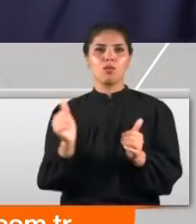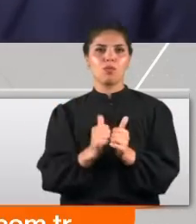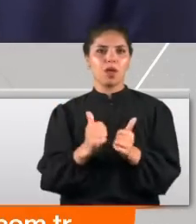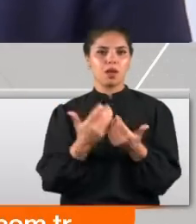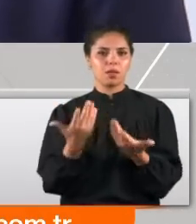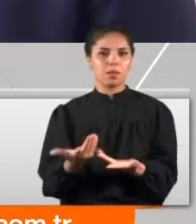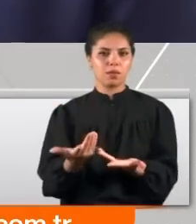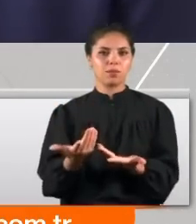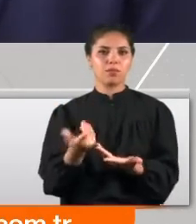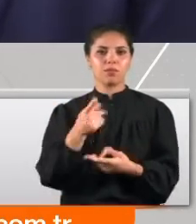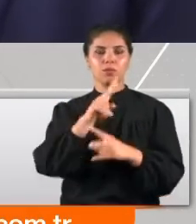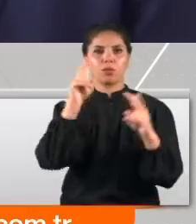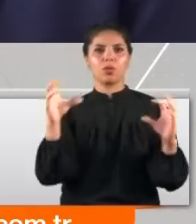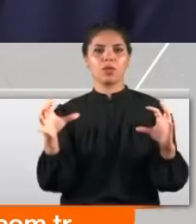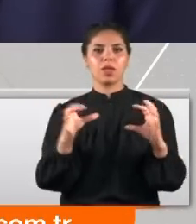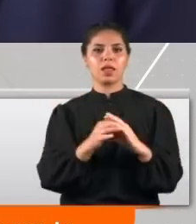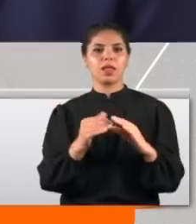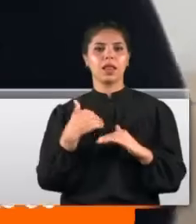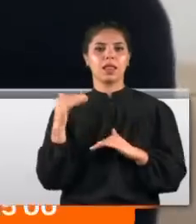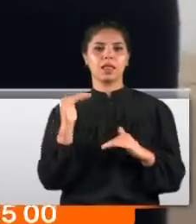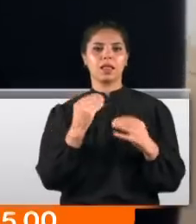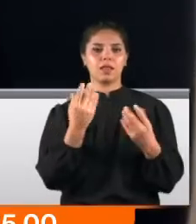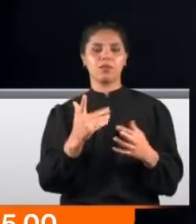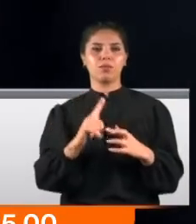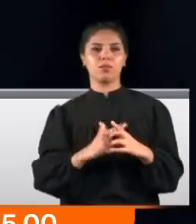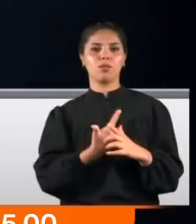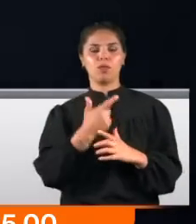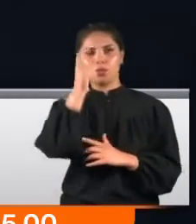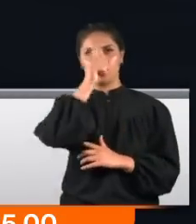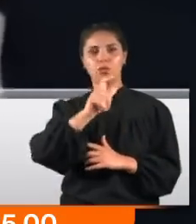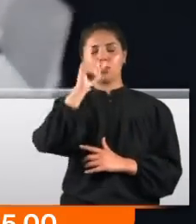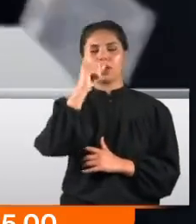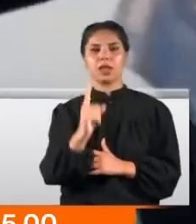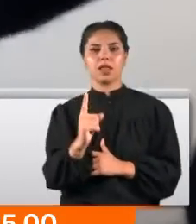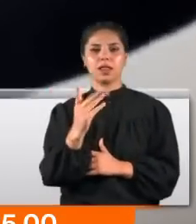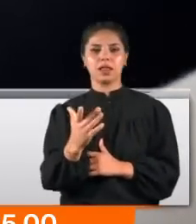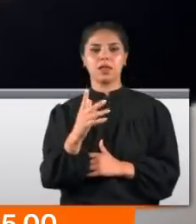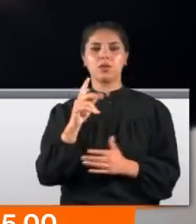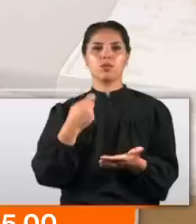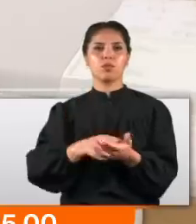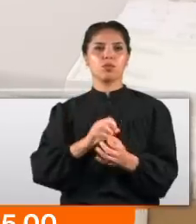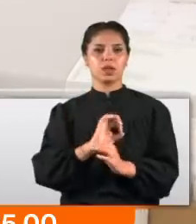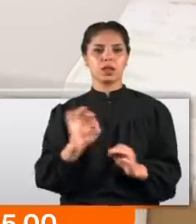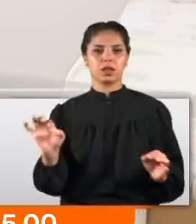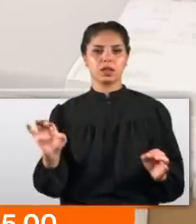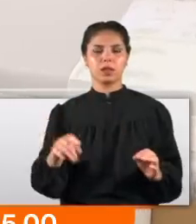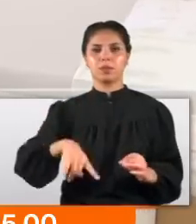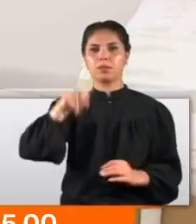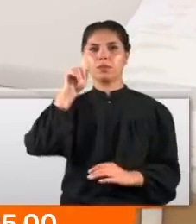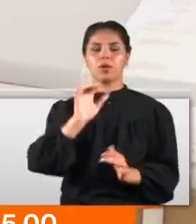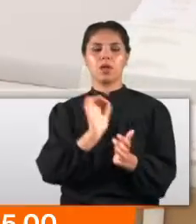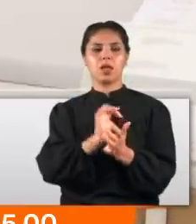bu konuya bir neşter vurmuş olduk. Proje Türkiye'de bir ilk ve ücretsiz. Gün içinde aileler